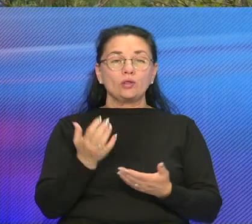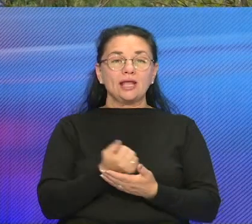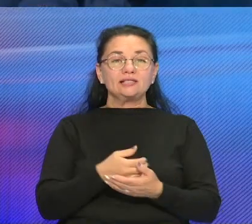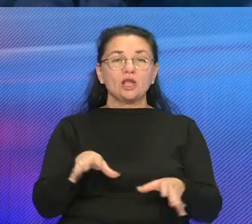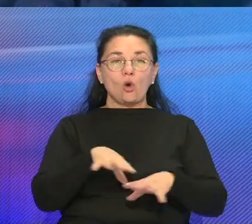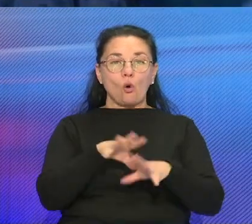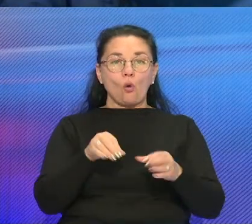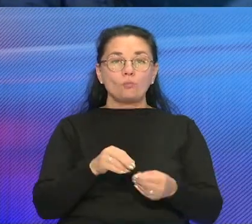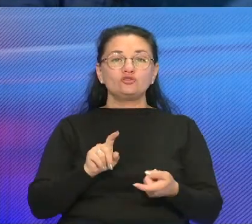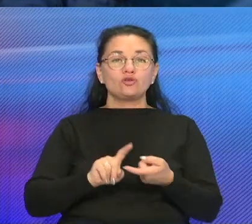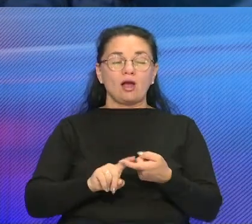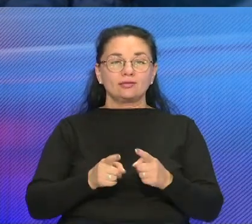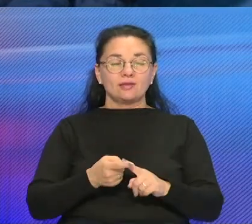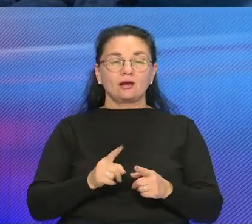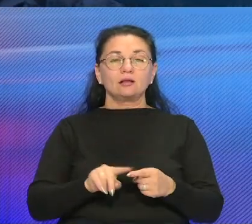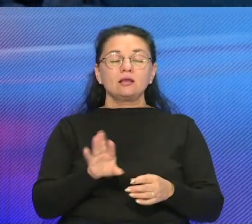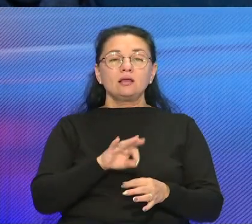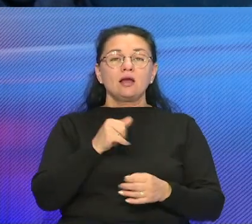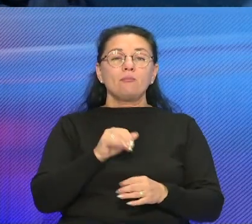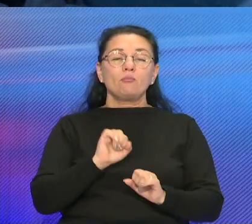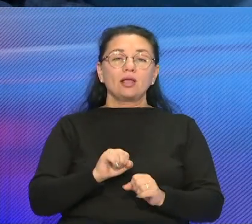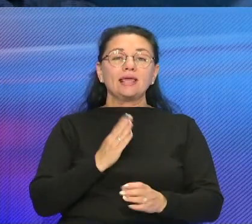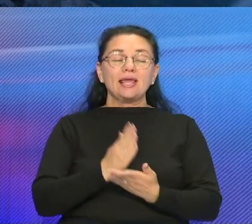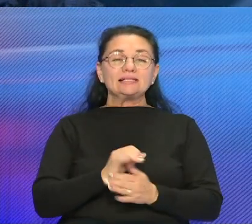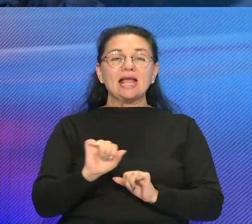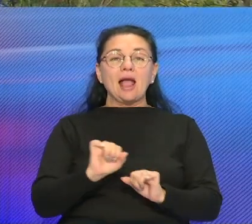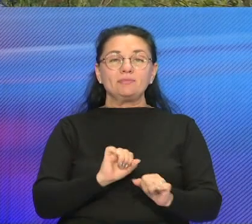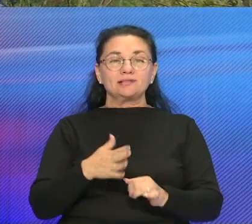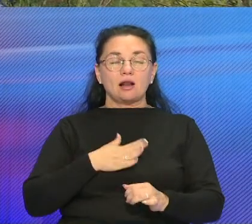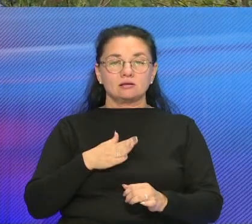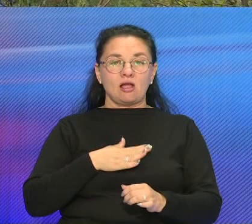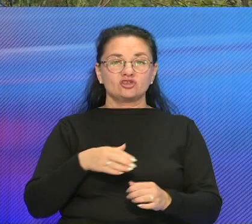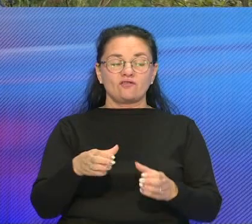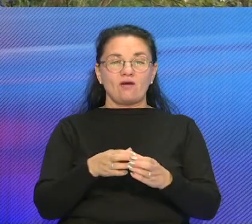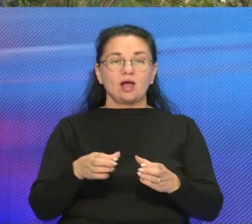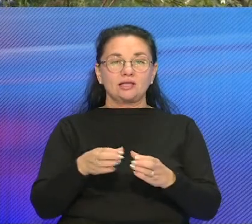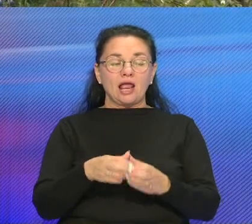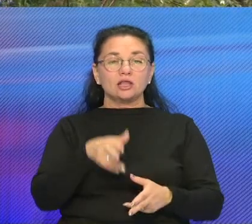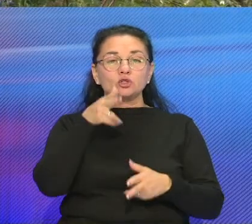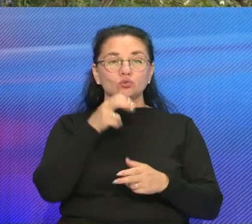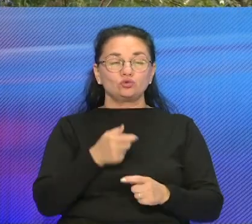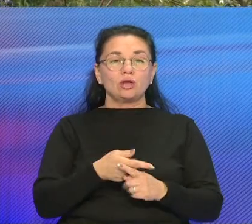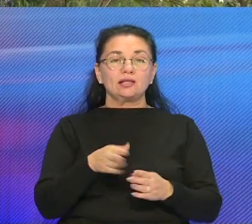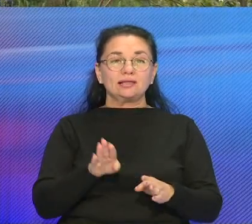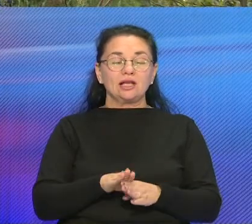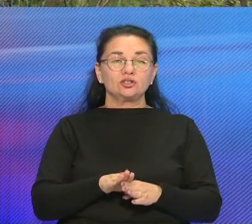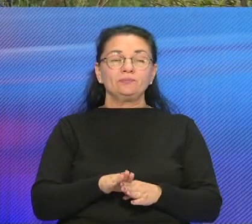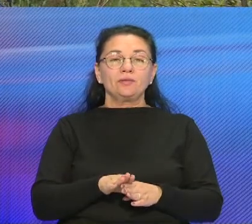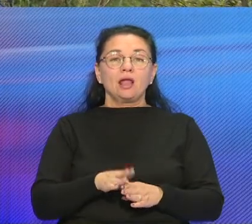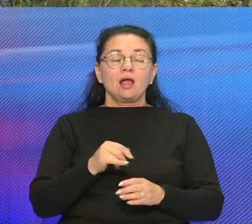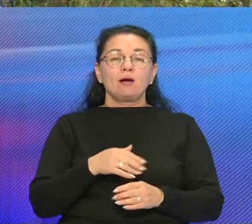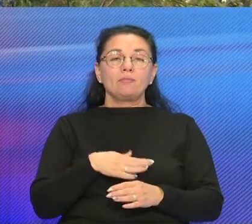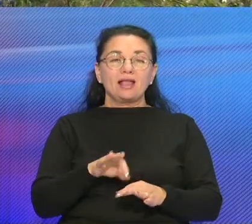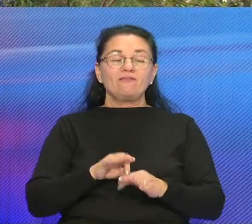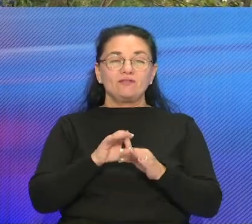всегда помогут. Веселые вечера у нас делает комиссар нашего отряда, который не дает нам скучать даже на поле. Поэтому мы с ней